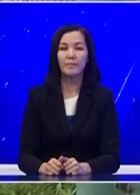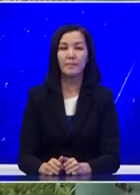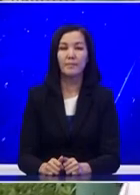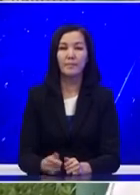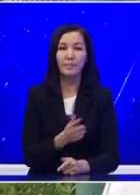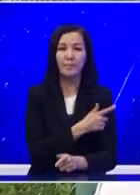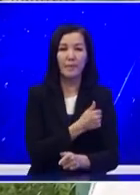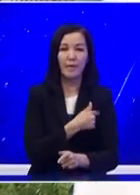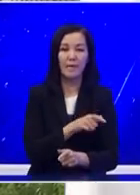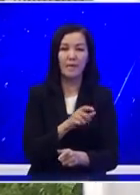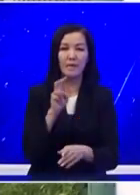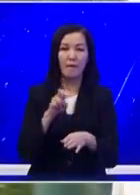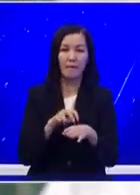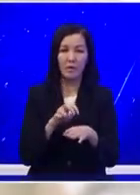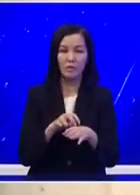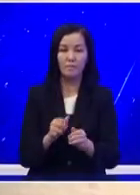Поликлиника.